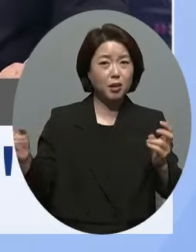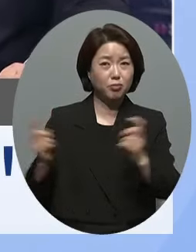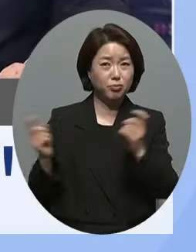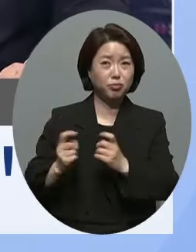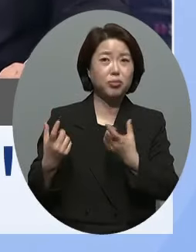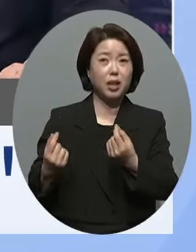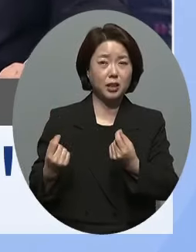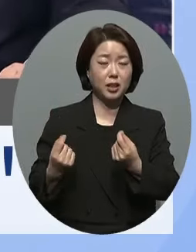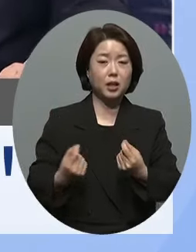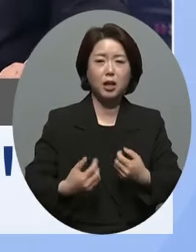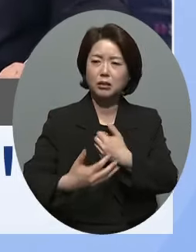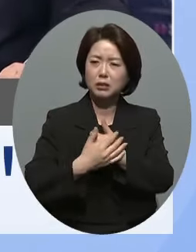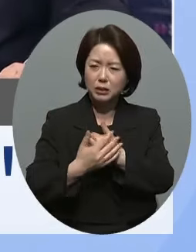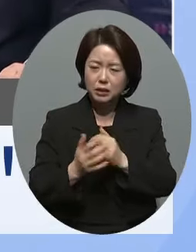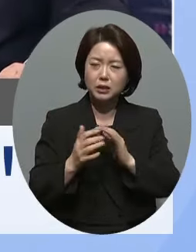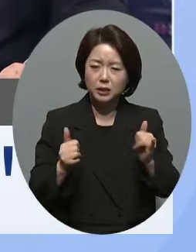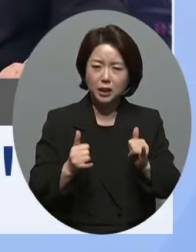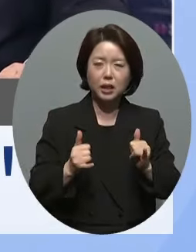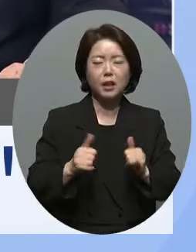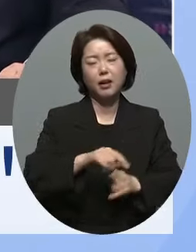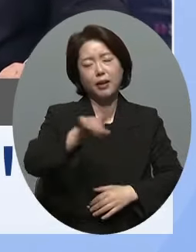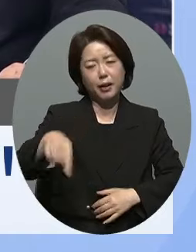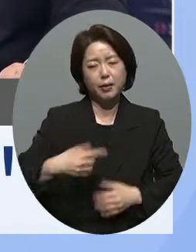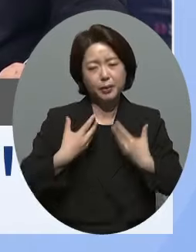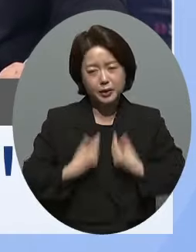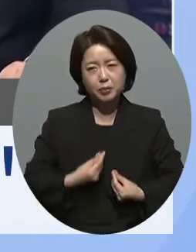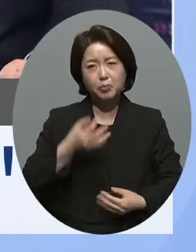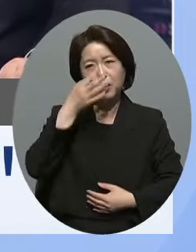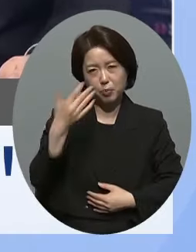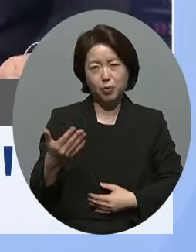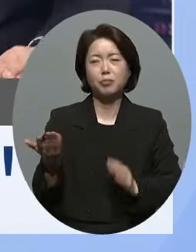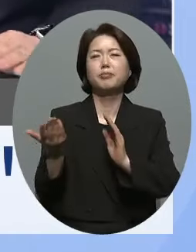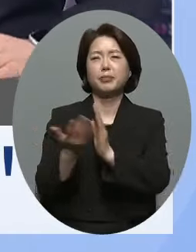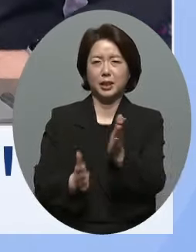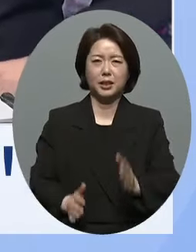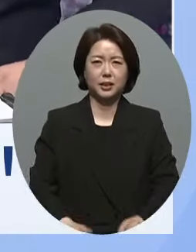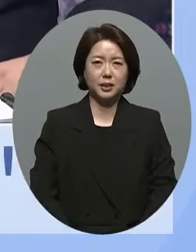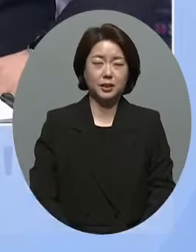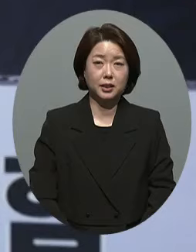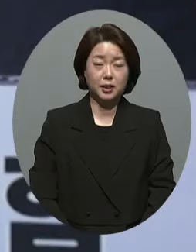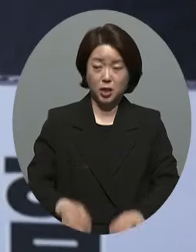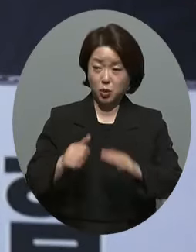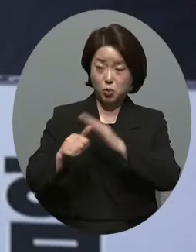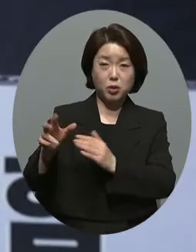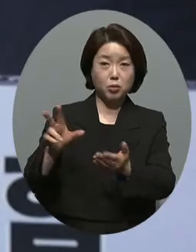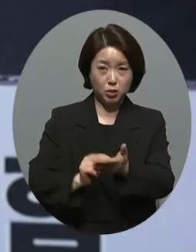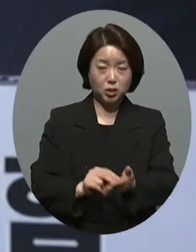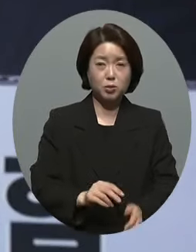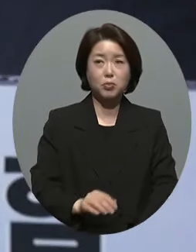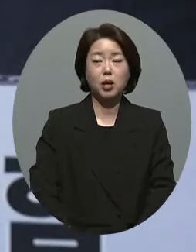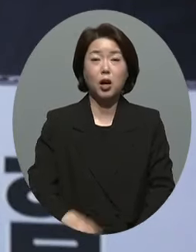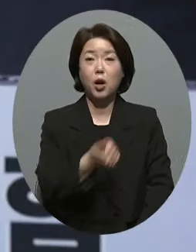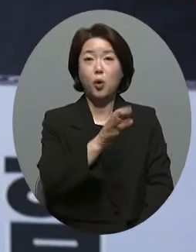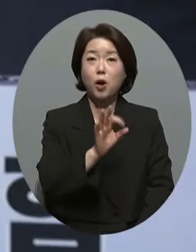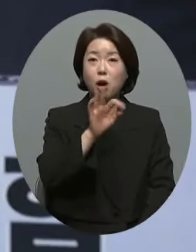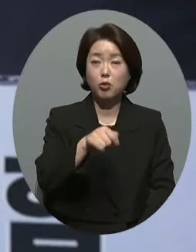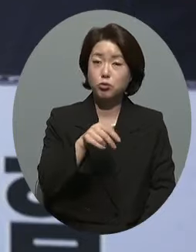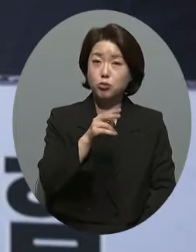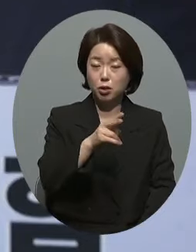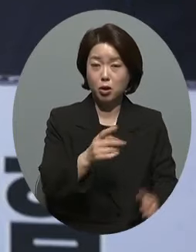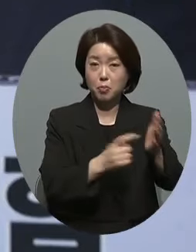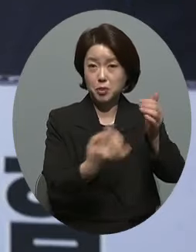당원과 지지자들에게 실망을 안겨주는 행태다 부적절했다 이렇게 보고 있습니다 알겠습니다 원내 대표도 문제지만 지금 그 황우요 비대위가 8월